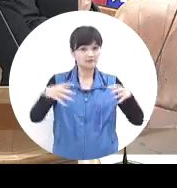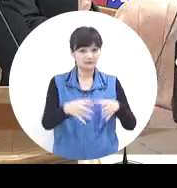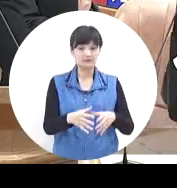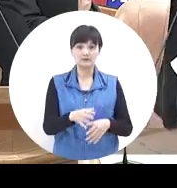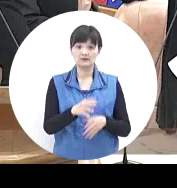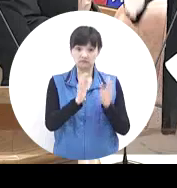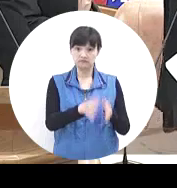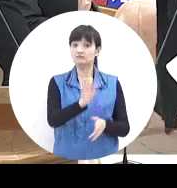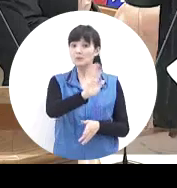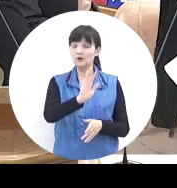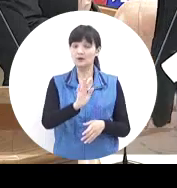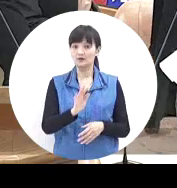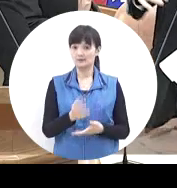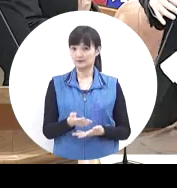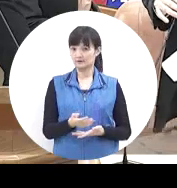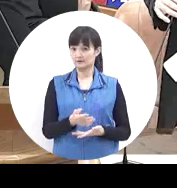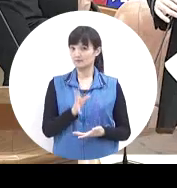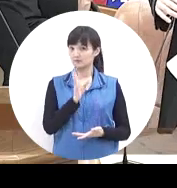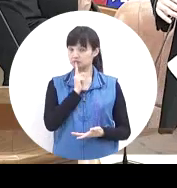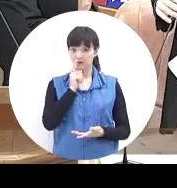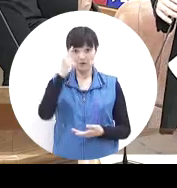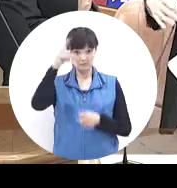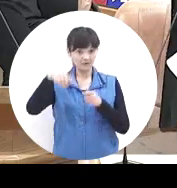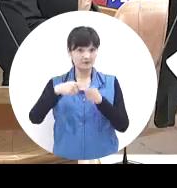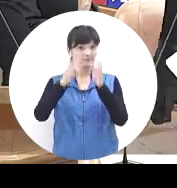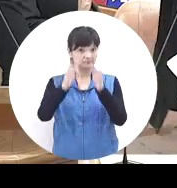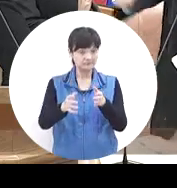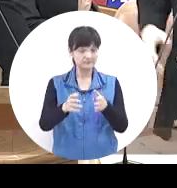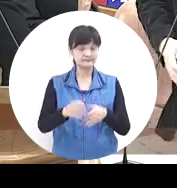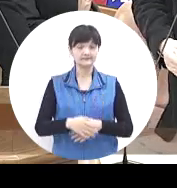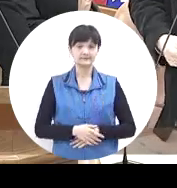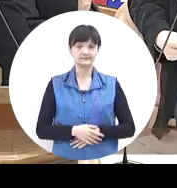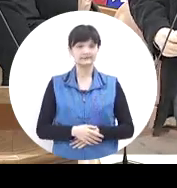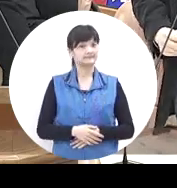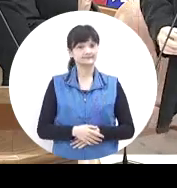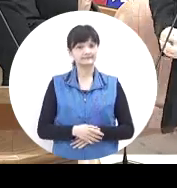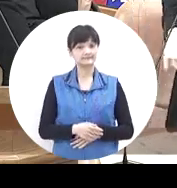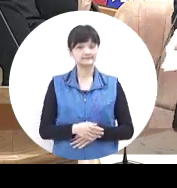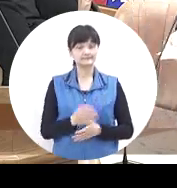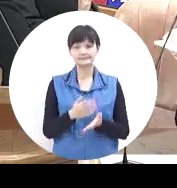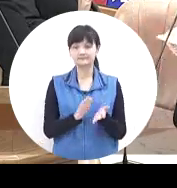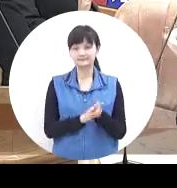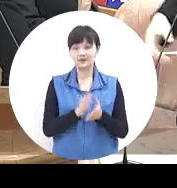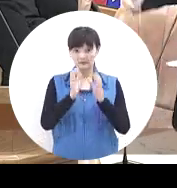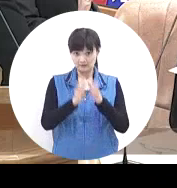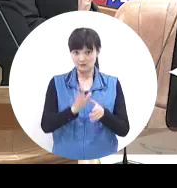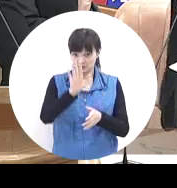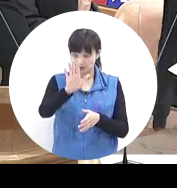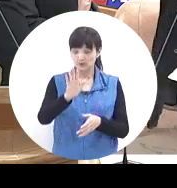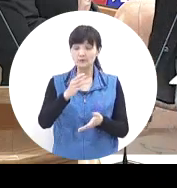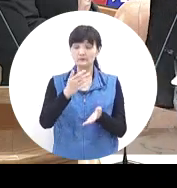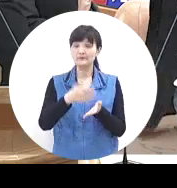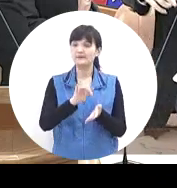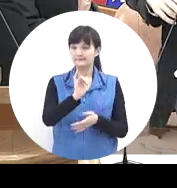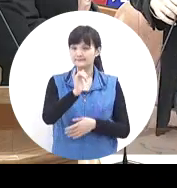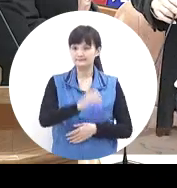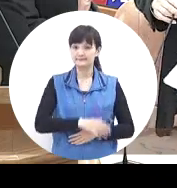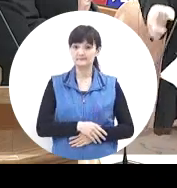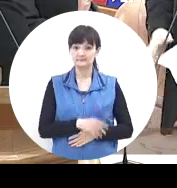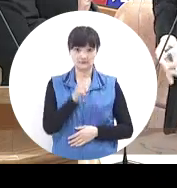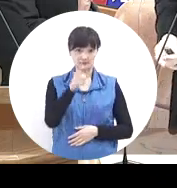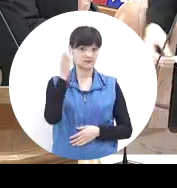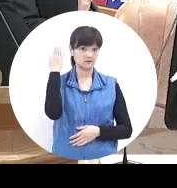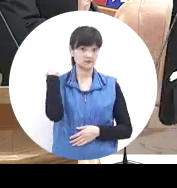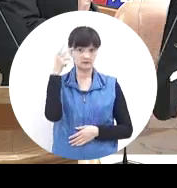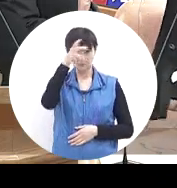怪。但是这个部分总是有成立，总是好事的哈。这个市长，我想请教你哈，你过去也是警察出